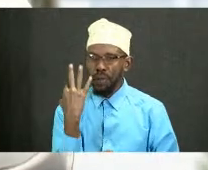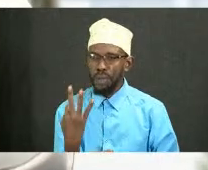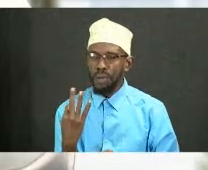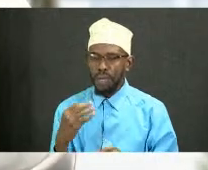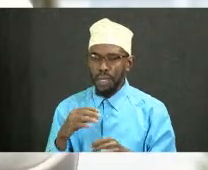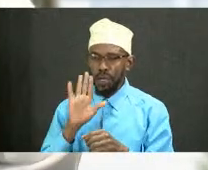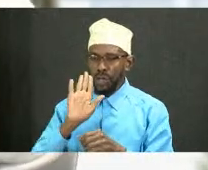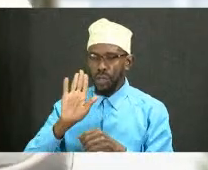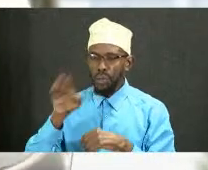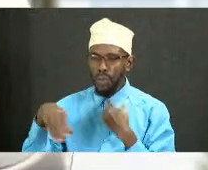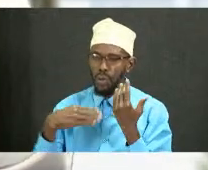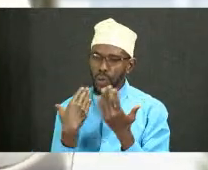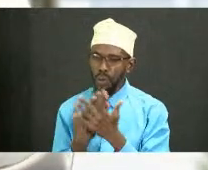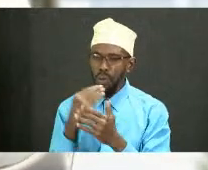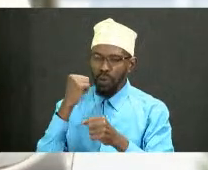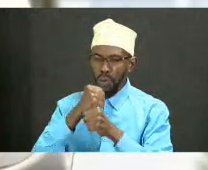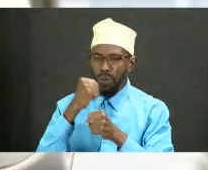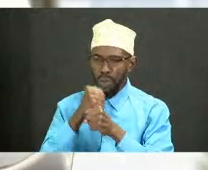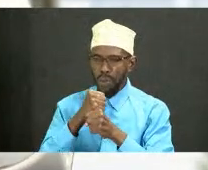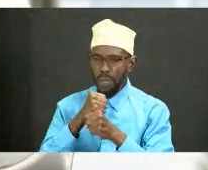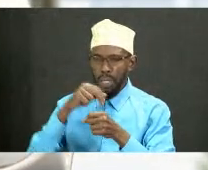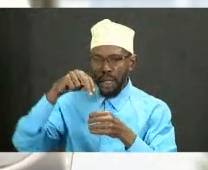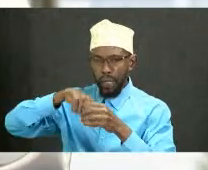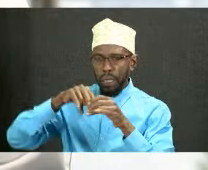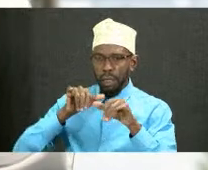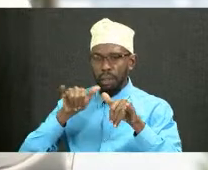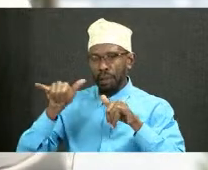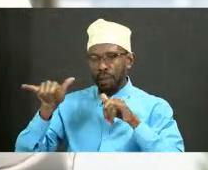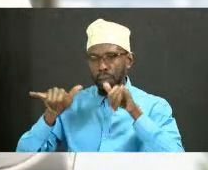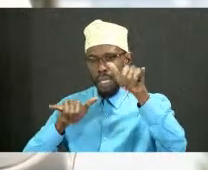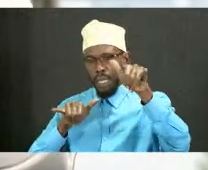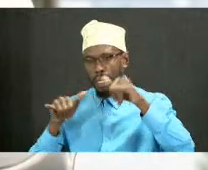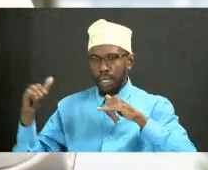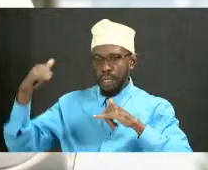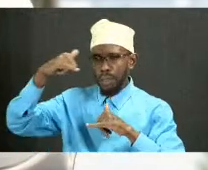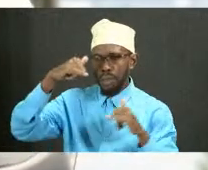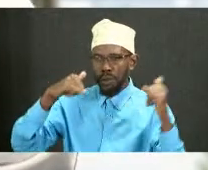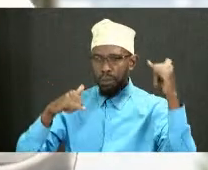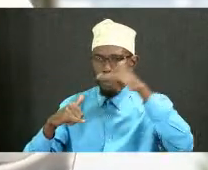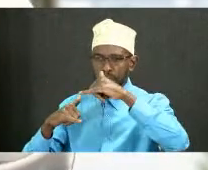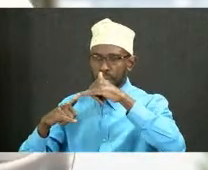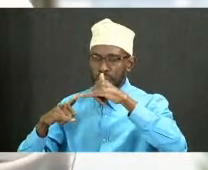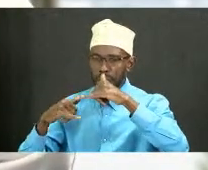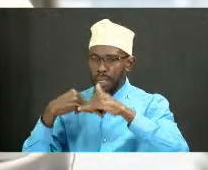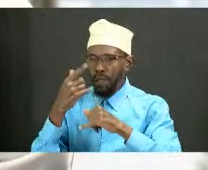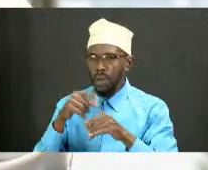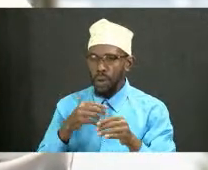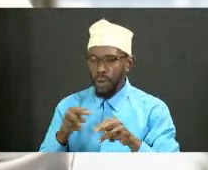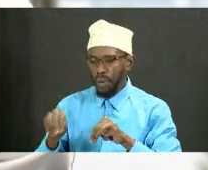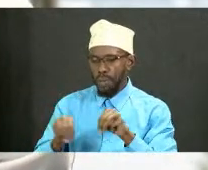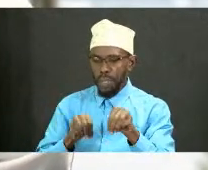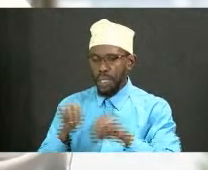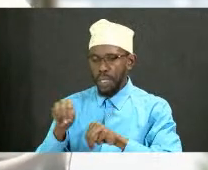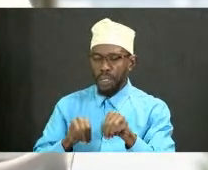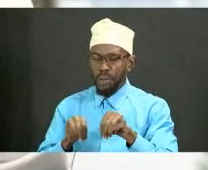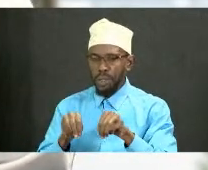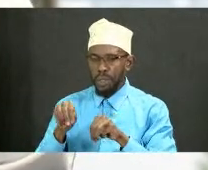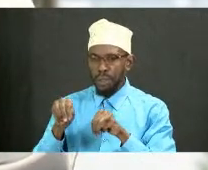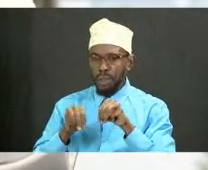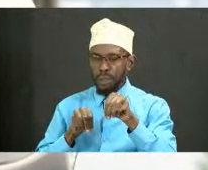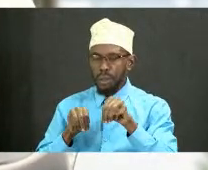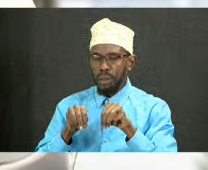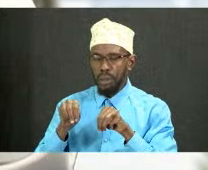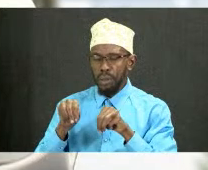walisimamishwa kazi wa wafanyikazi wote, mfano wale ambao wanafanya kazi katika uchukuzi wa ndege, na wale management au kwenye